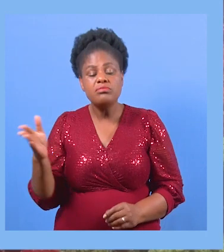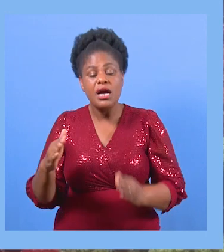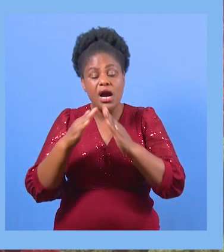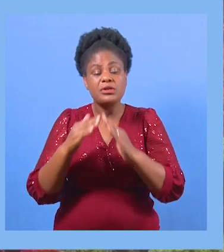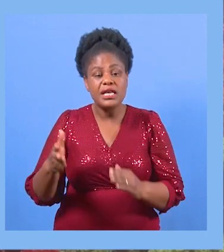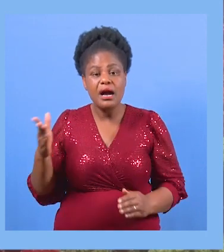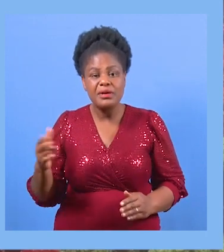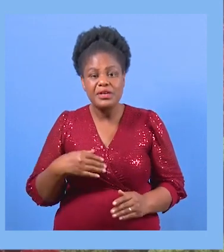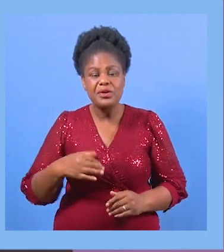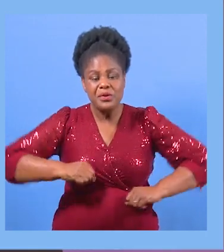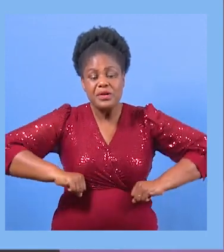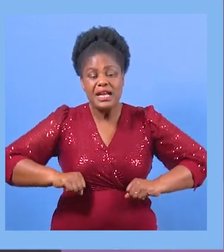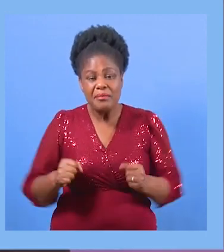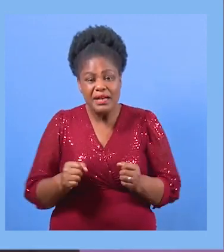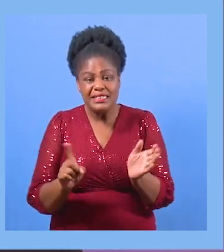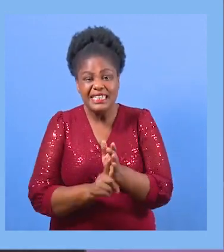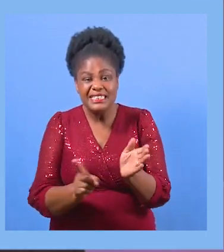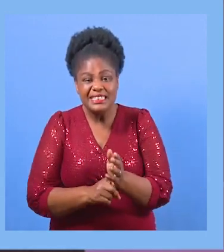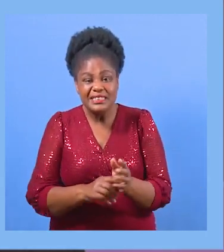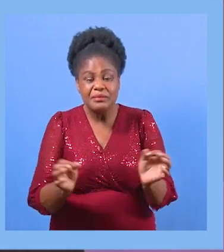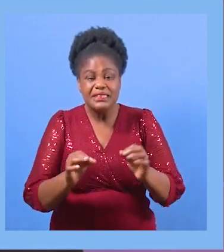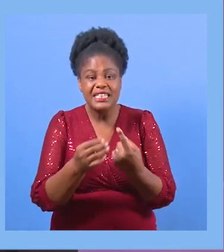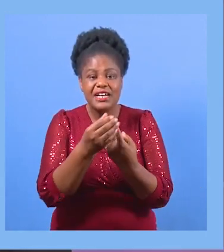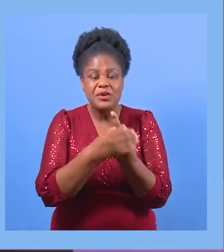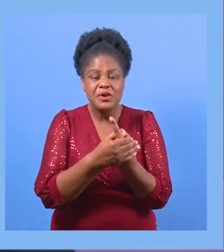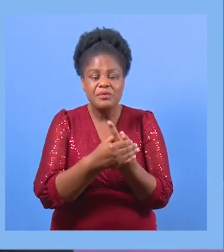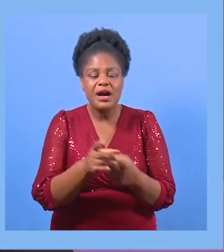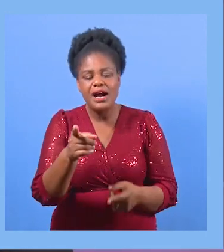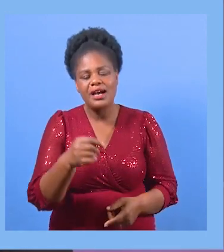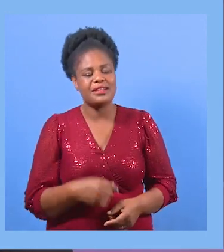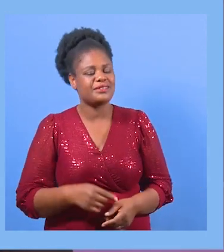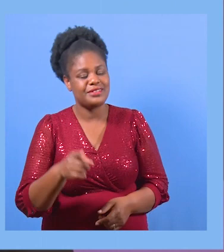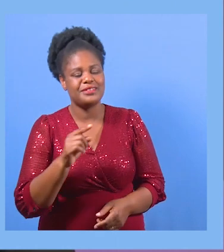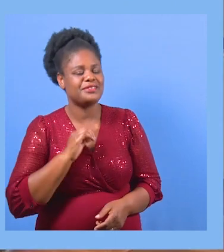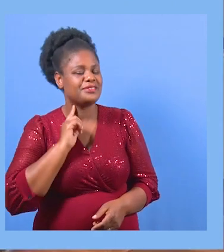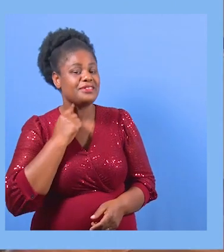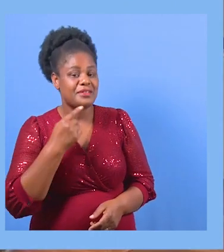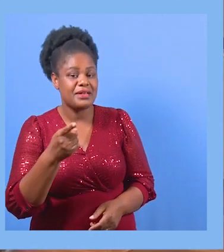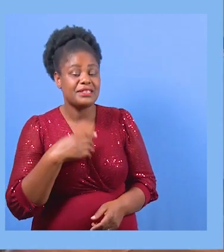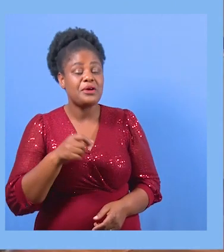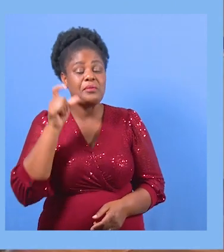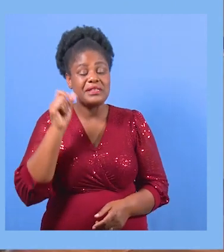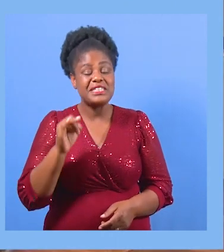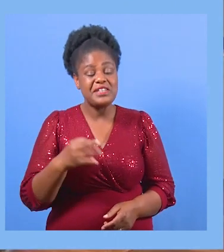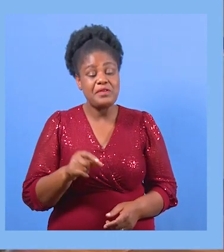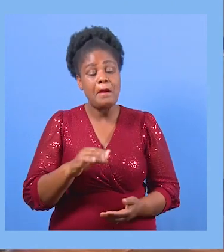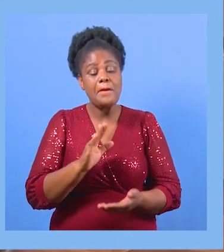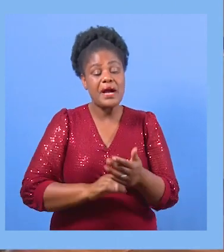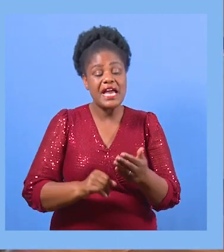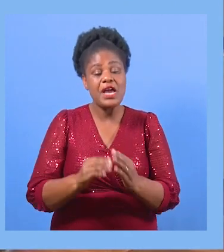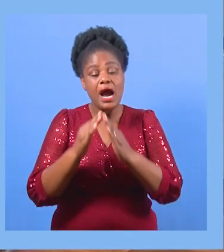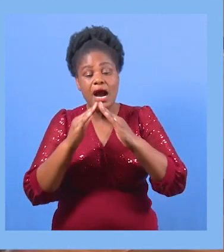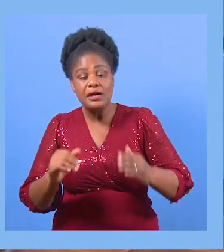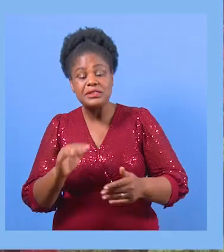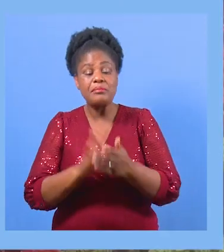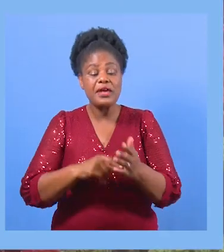kuti chakafukidza imba matenga, ndini ndakatenga. Handione zvichibuda zvakanaka izvozvo Mai Chisamba. Ndizvozvo mataura zvakanaka